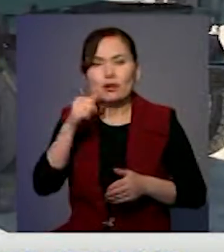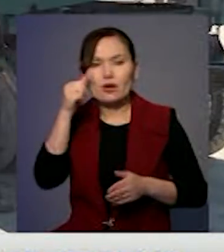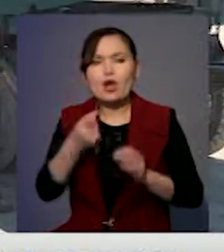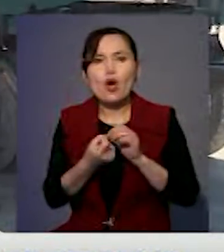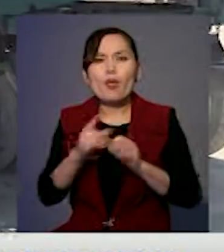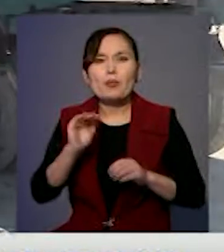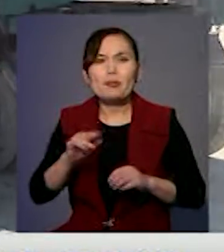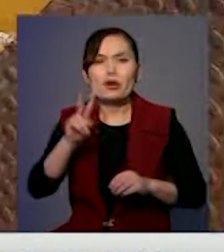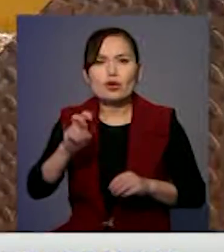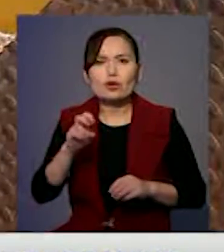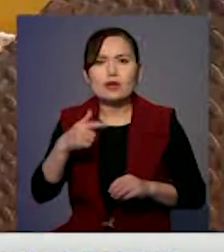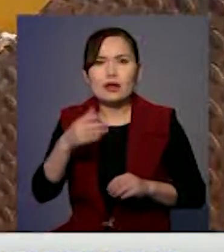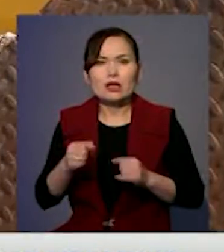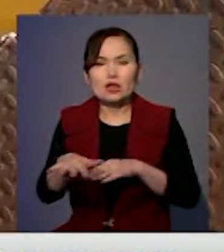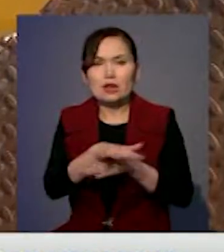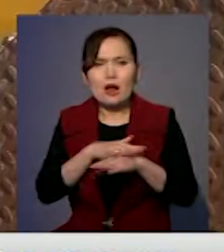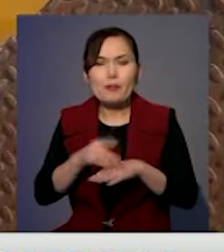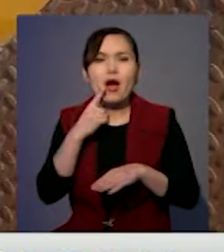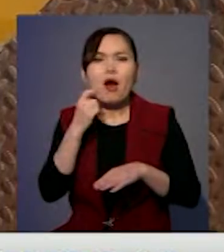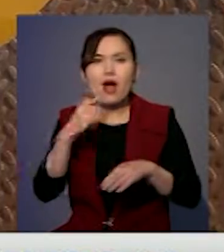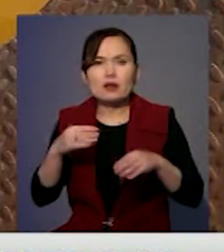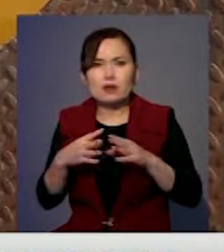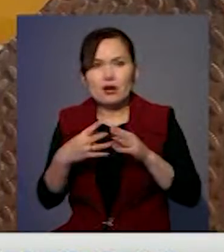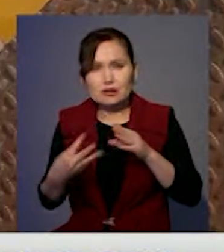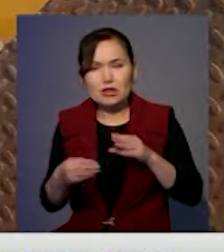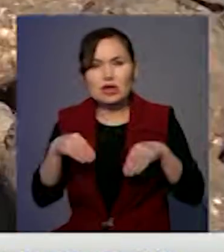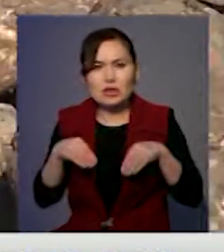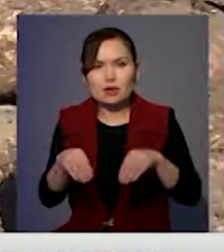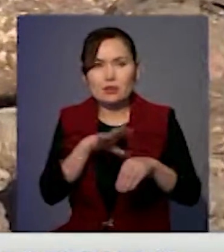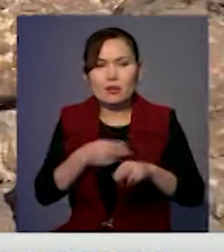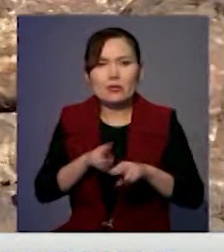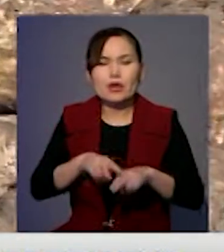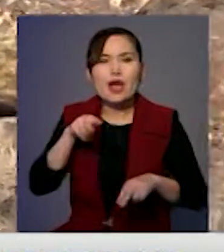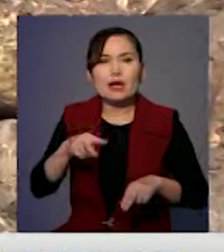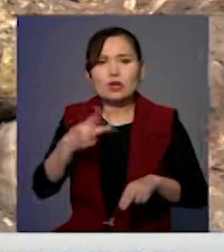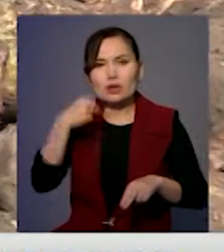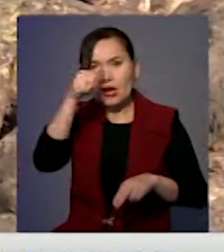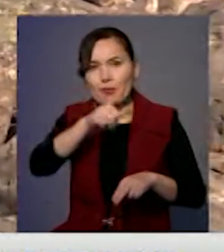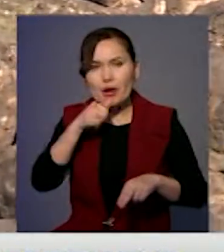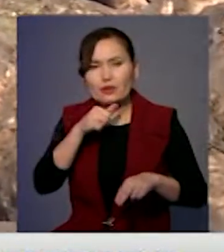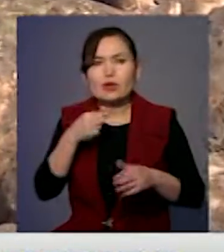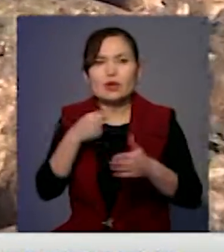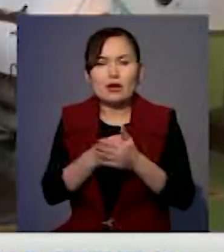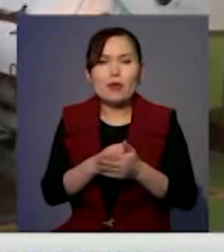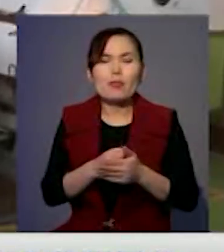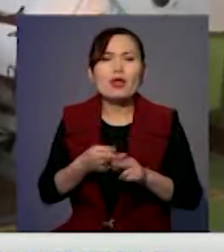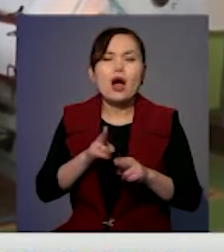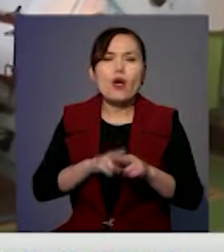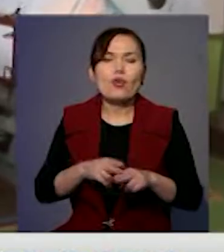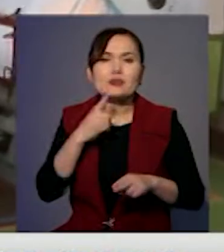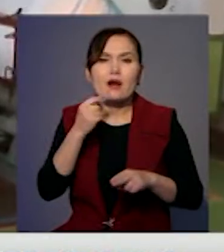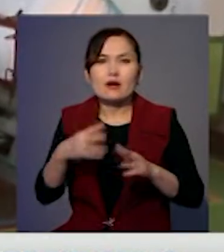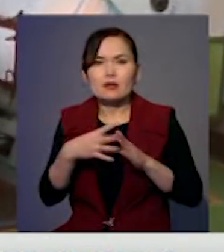11 200 гектар жерге қант қызылшасын екті. Аймақ басшылығы 2020 жылға дейін қызылша алқабын 16 000